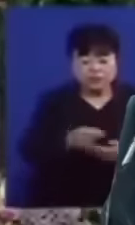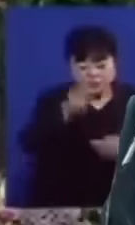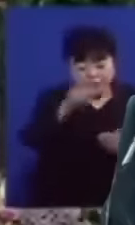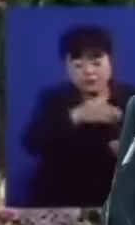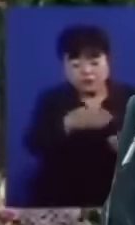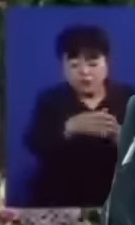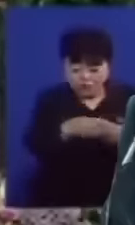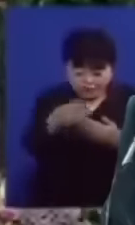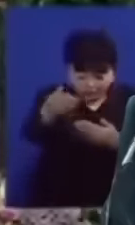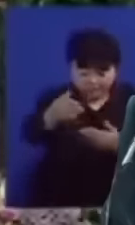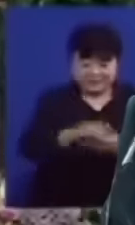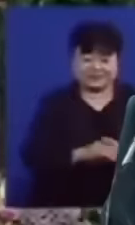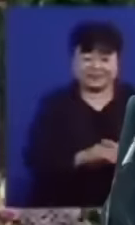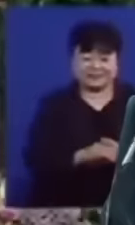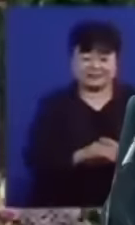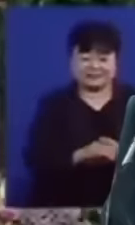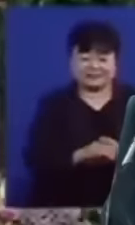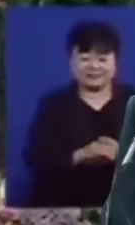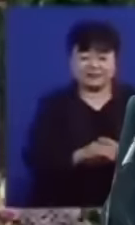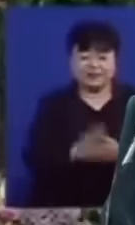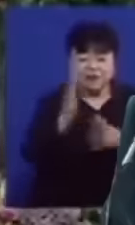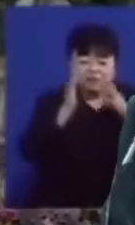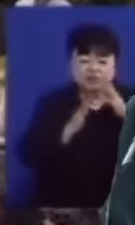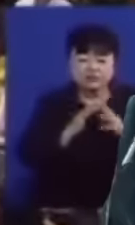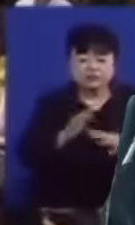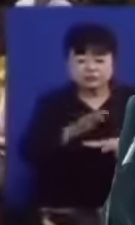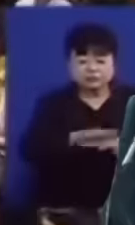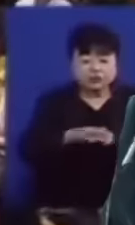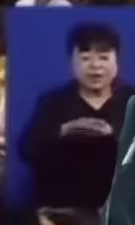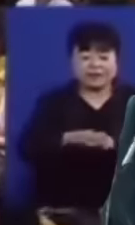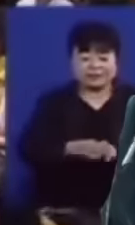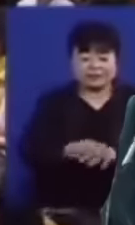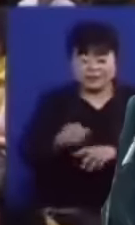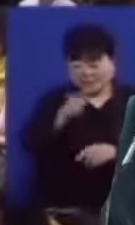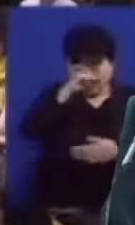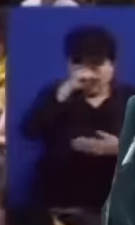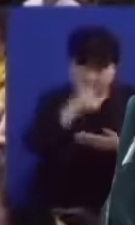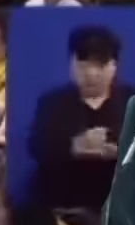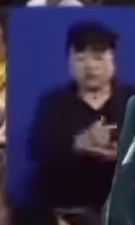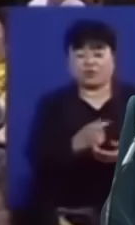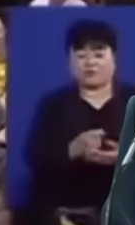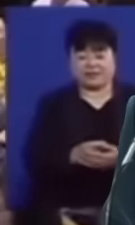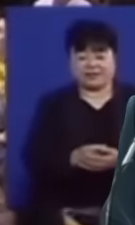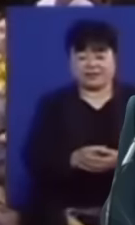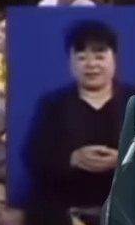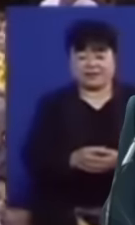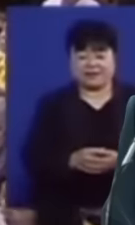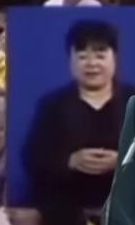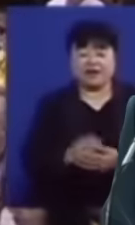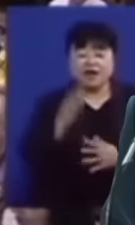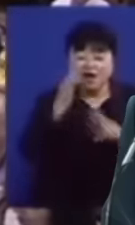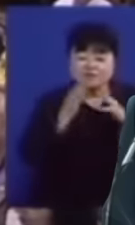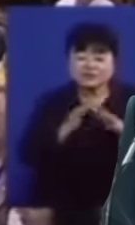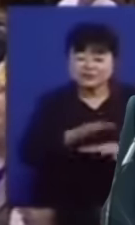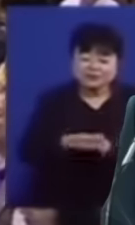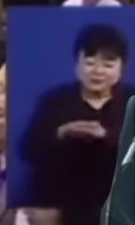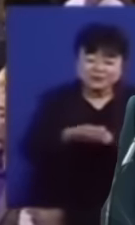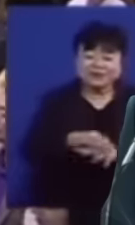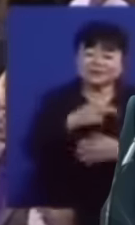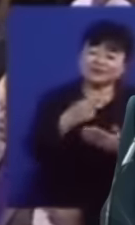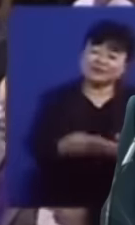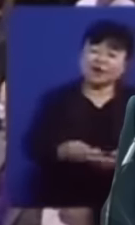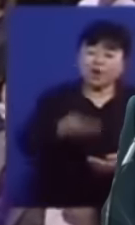쉴만한 물가로 인도하시는 도다. 푸른 풀밭은 형통을 말하는 것입니다. 푸른 풀밭에 누워있으니 먹을 것 무슨